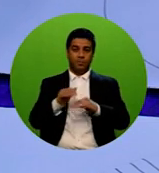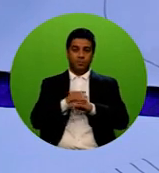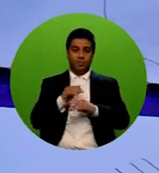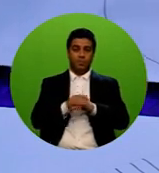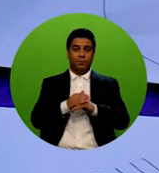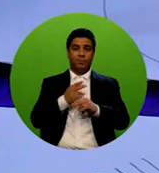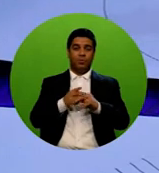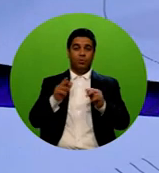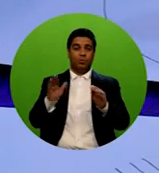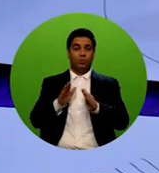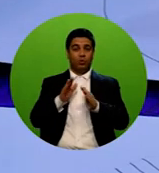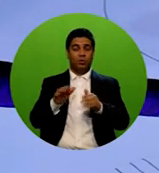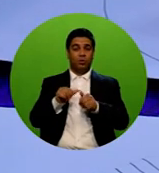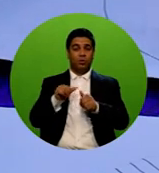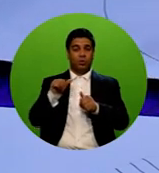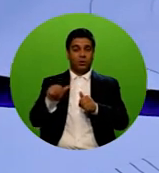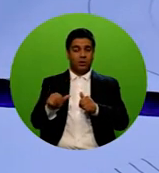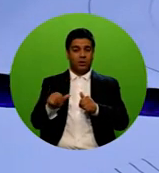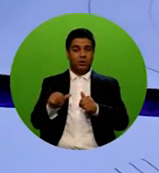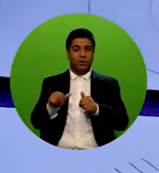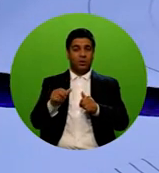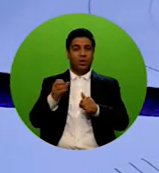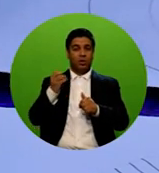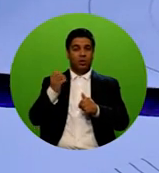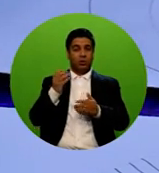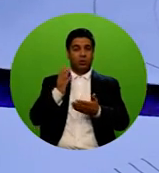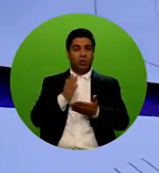Barakalla. Demak, musiqadan tashqari